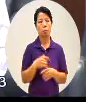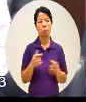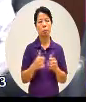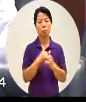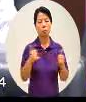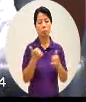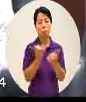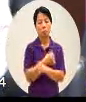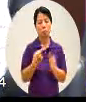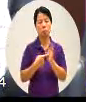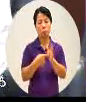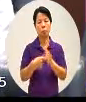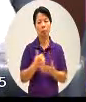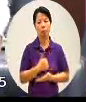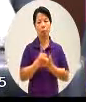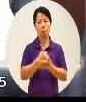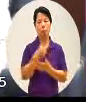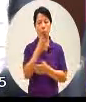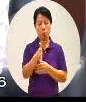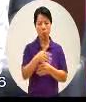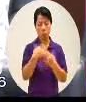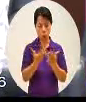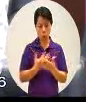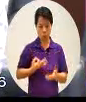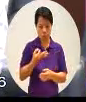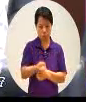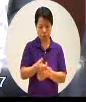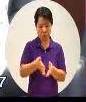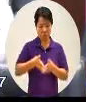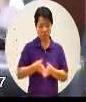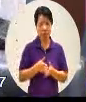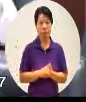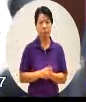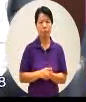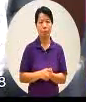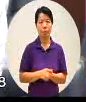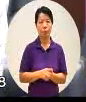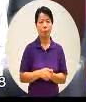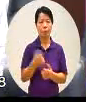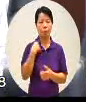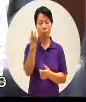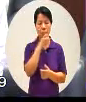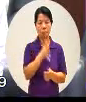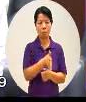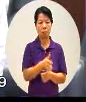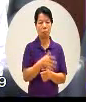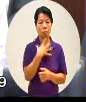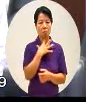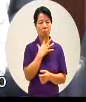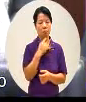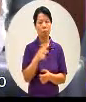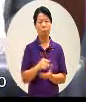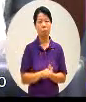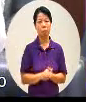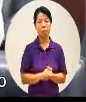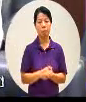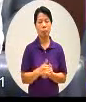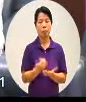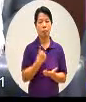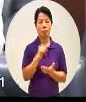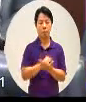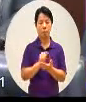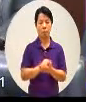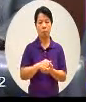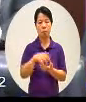快呢，我哪有请这个顾问，我那个提钱有一个单位呢，嗯，那你的顾问很奇怪呢，编六个请四